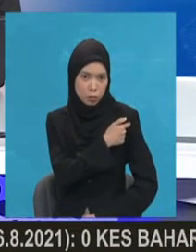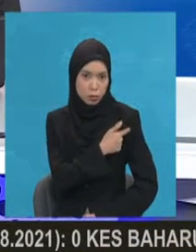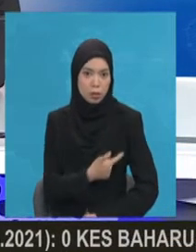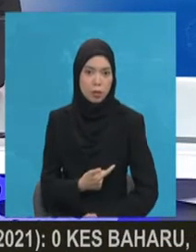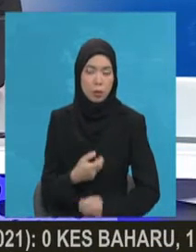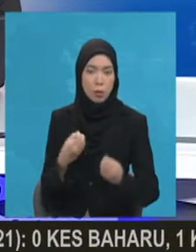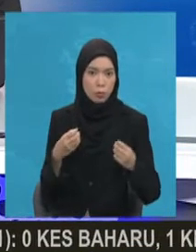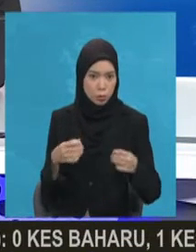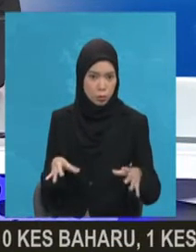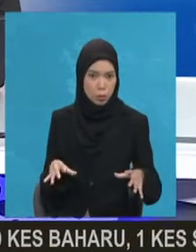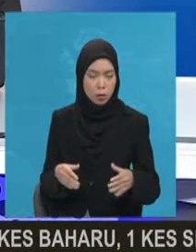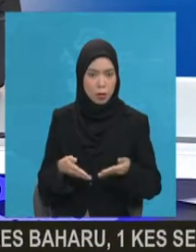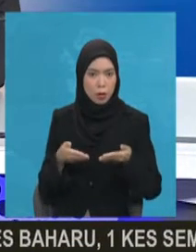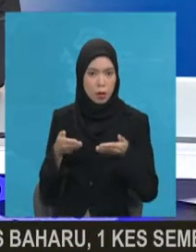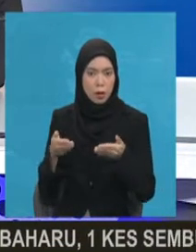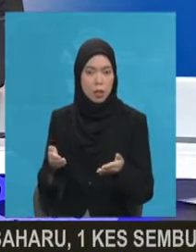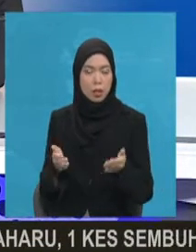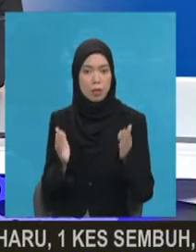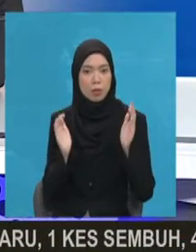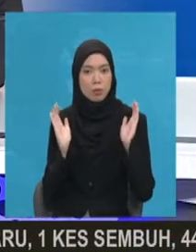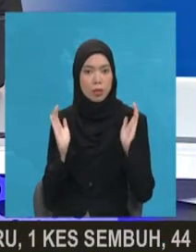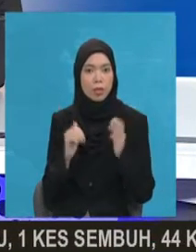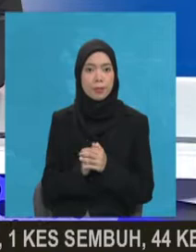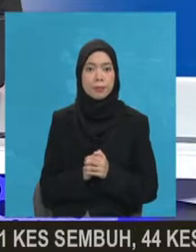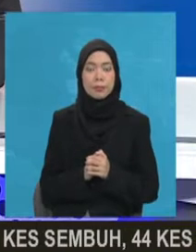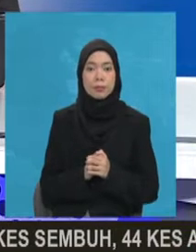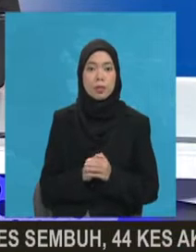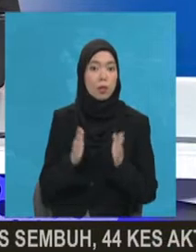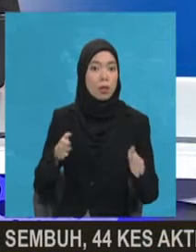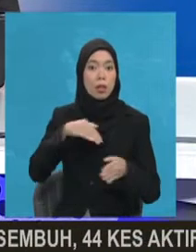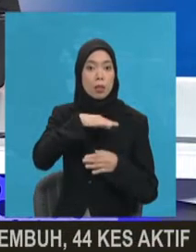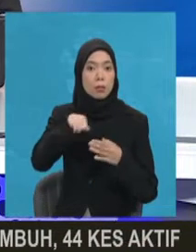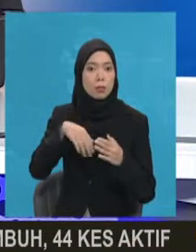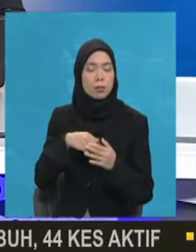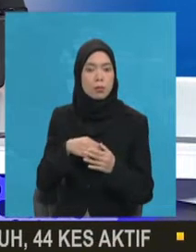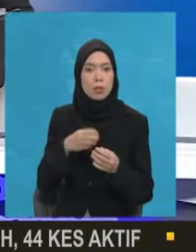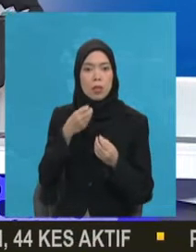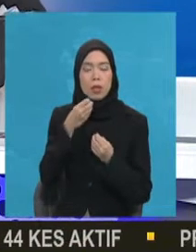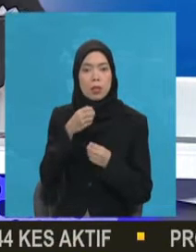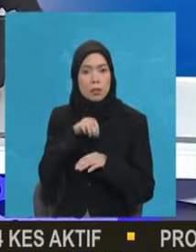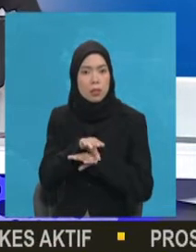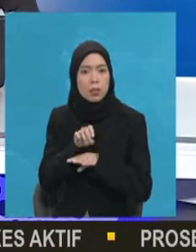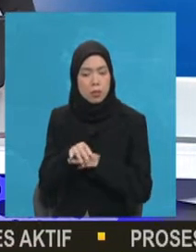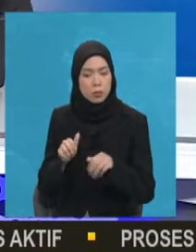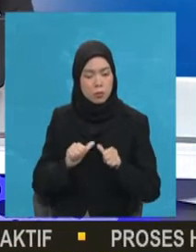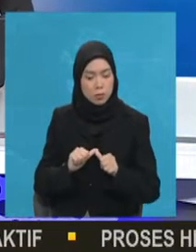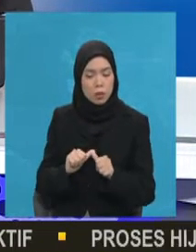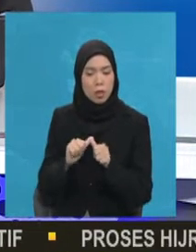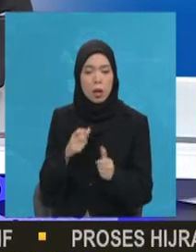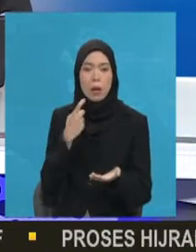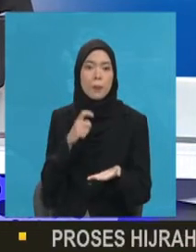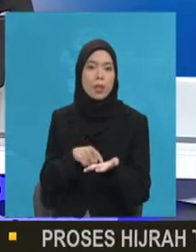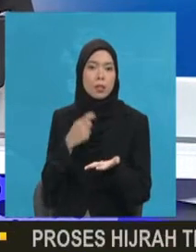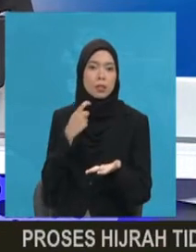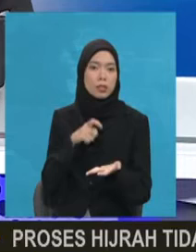vaksin komplit naintin telah diberikan di negara ini Dalam pada itu orang ramai terus disarankan agar membuat tempahan bagi